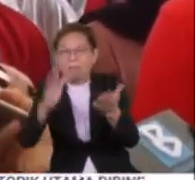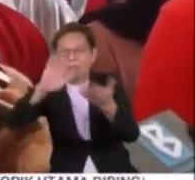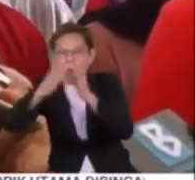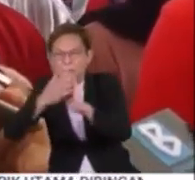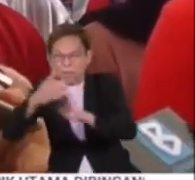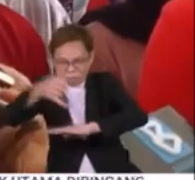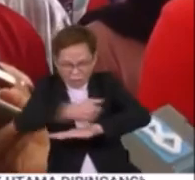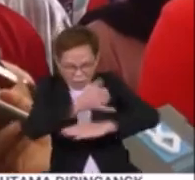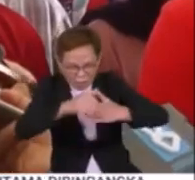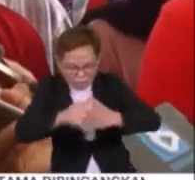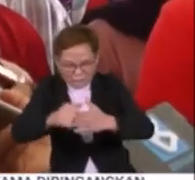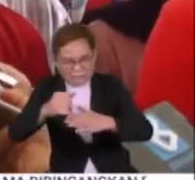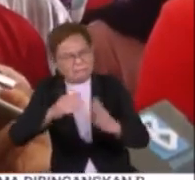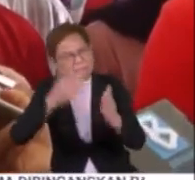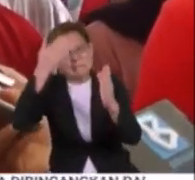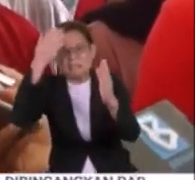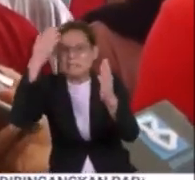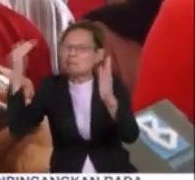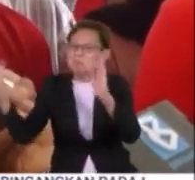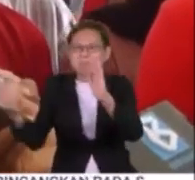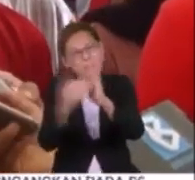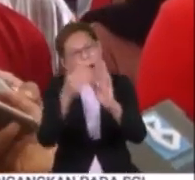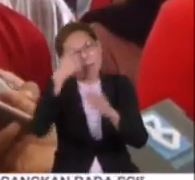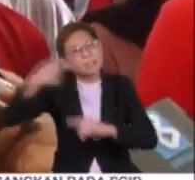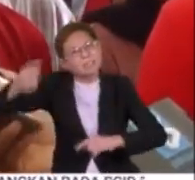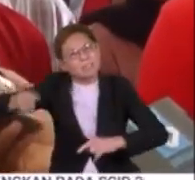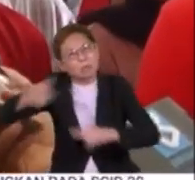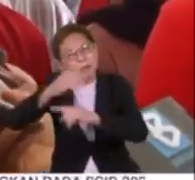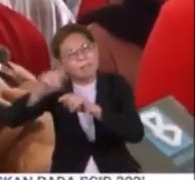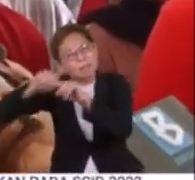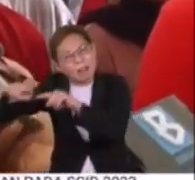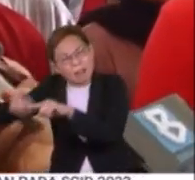guideline, garis panduan community bagi TikTok dan sebagainya,